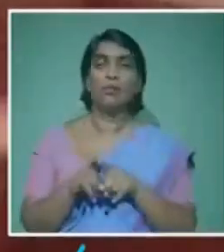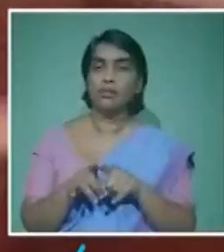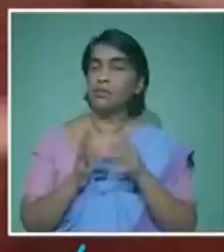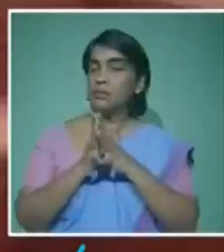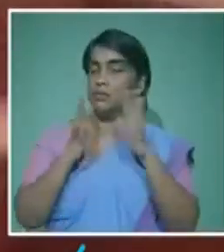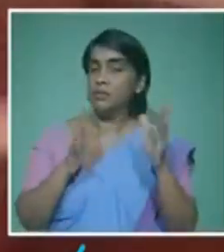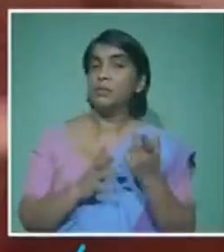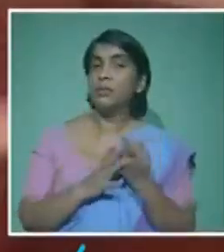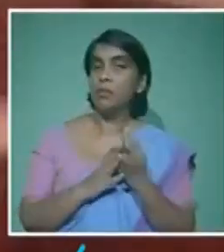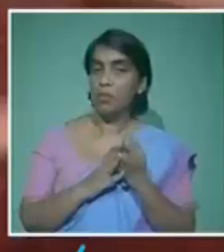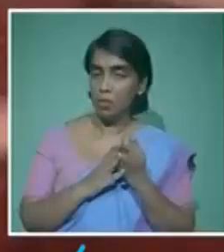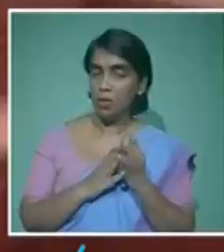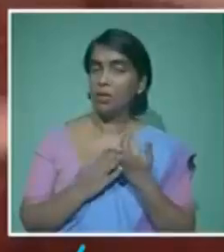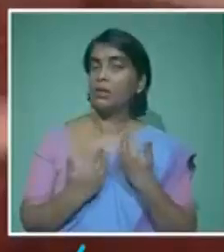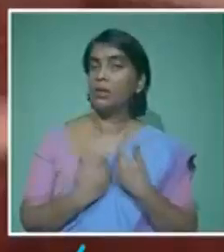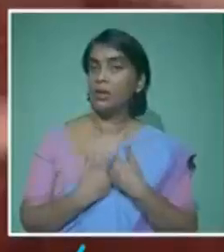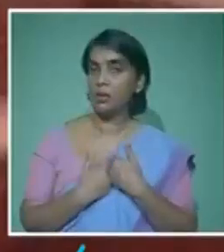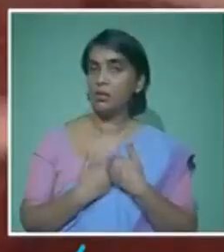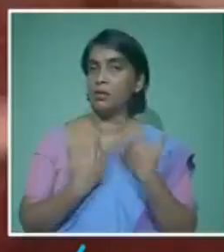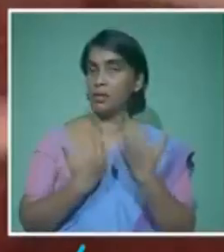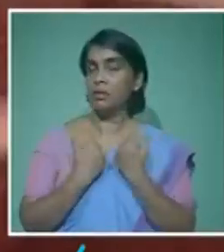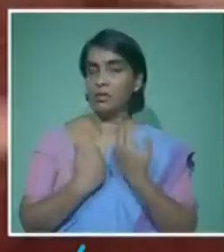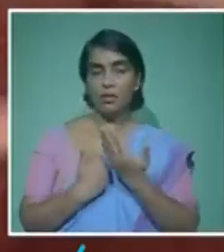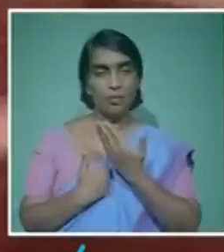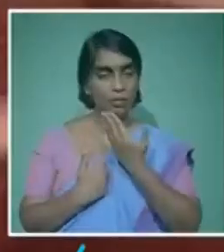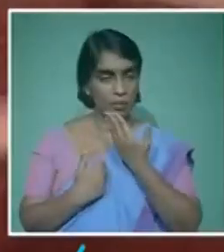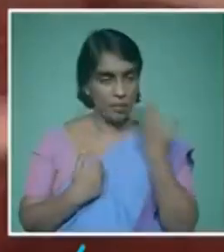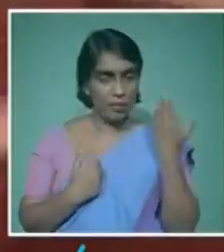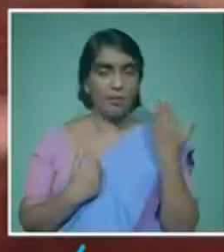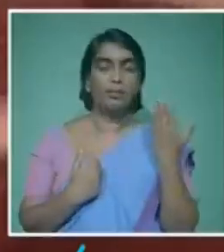10,960.2 மில்லியன் ரூபாவும் நண்டு ஏற்றுமதியின் மூலம்